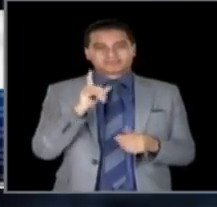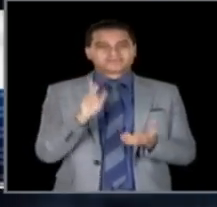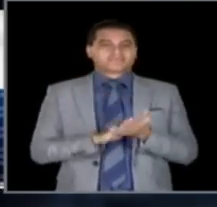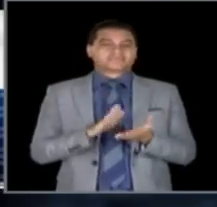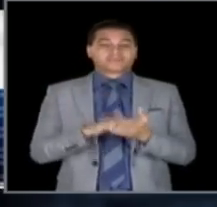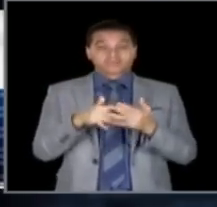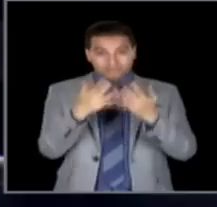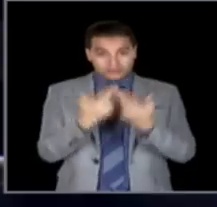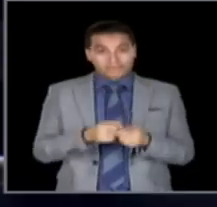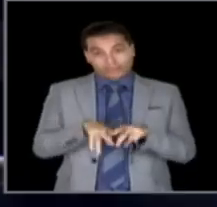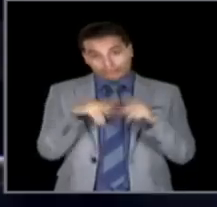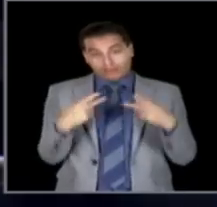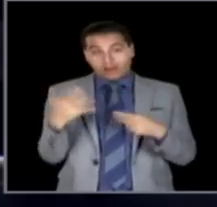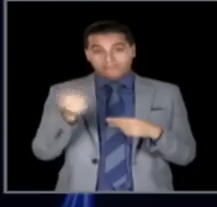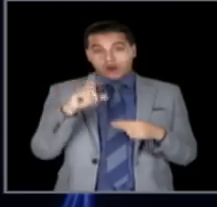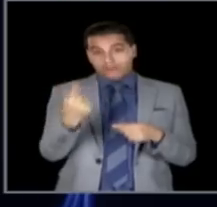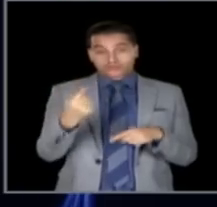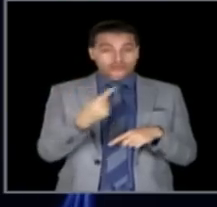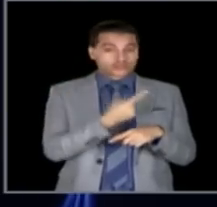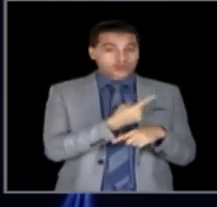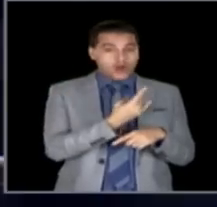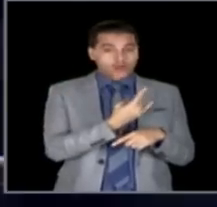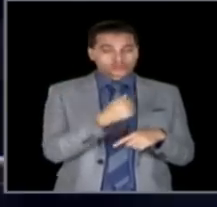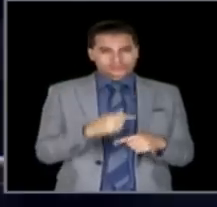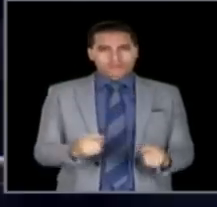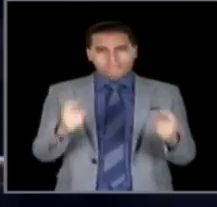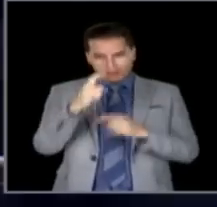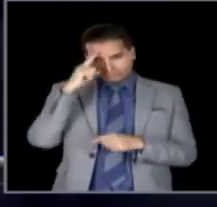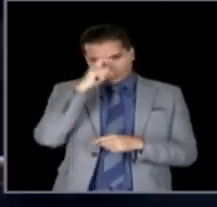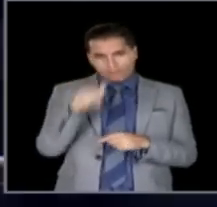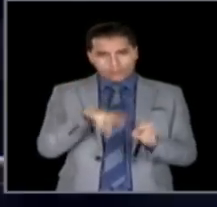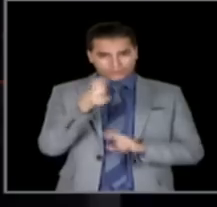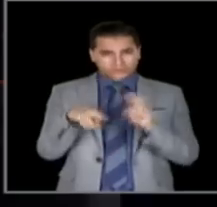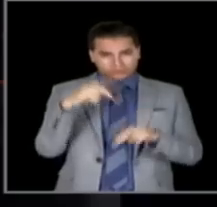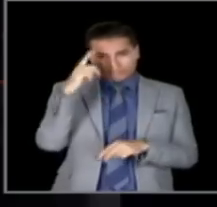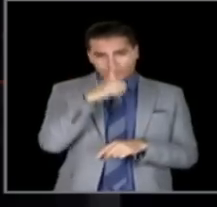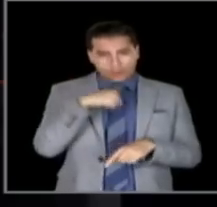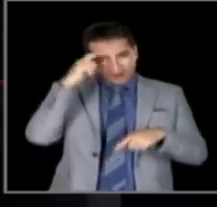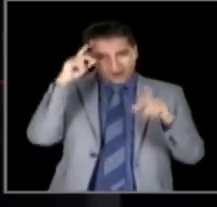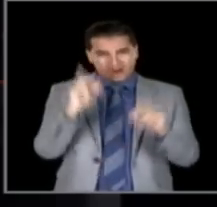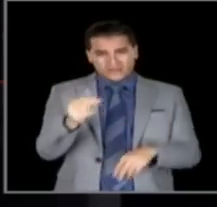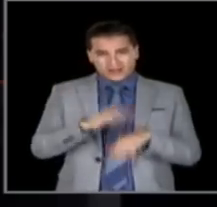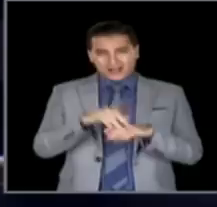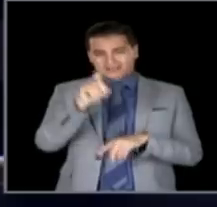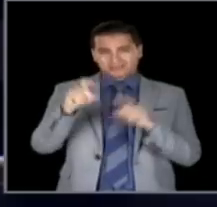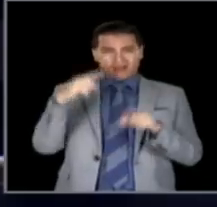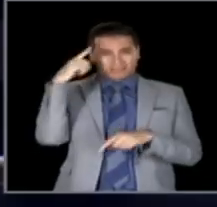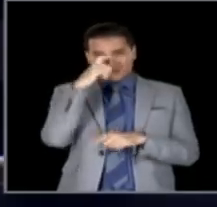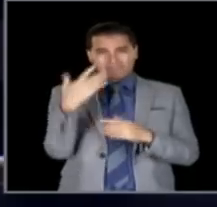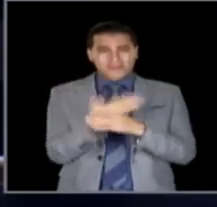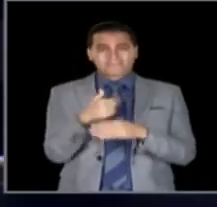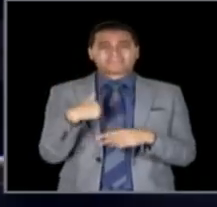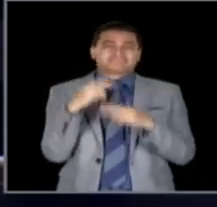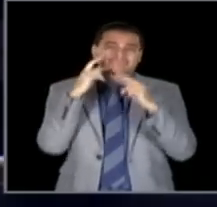النتيجة طبعاً 15-10 في مباراة صعبة والأسئلة صعبة، وإحنا عارفين إن الأسئلة صعبة